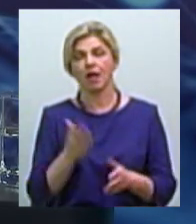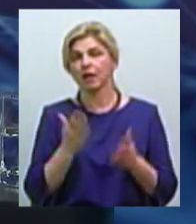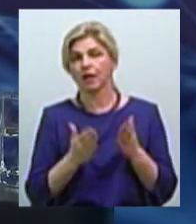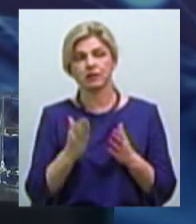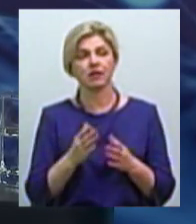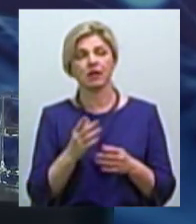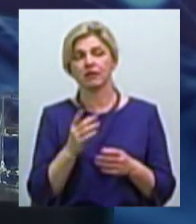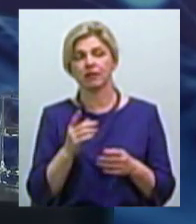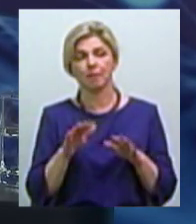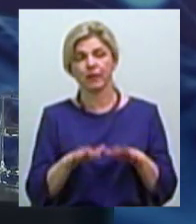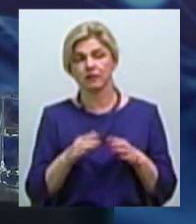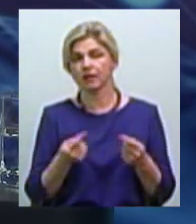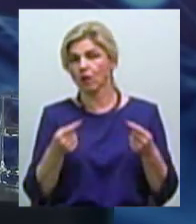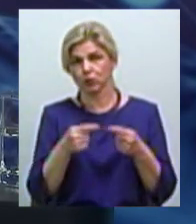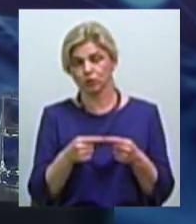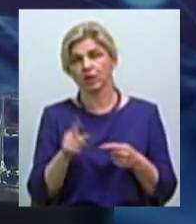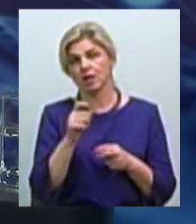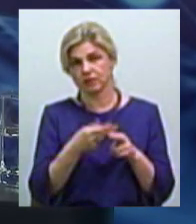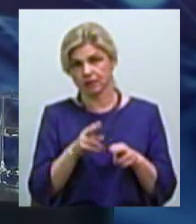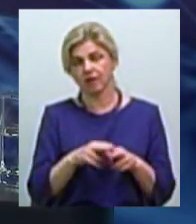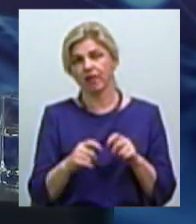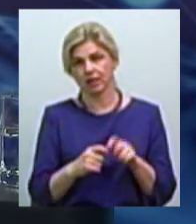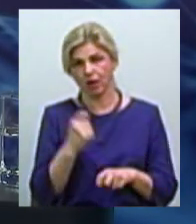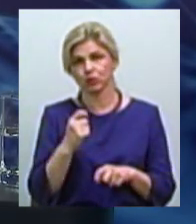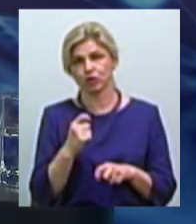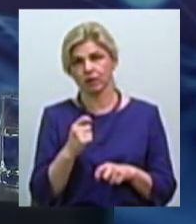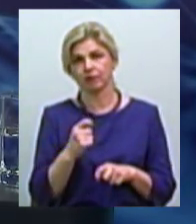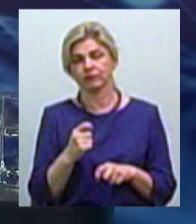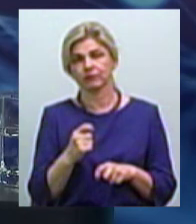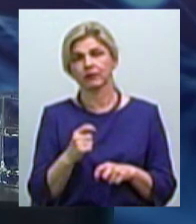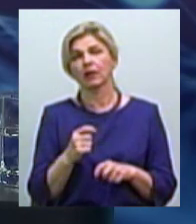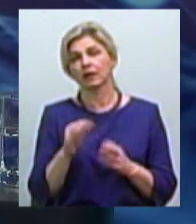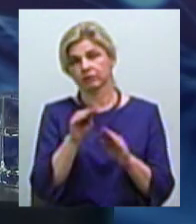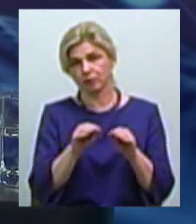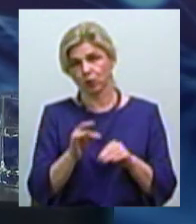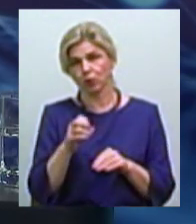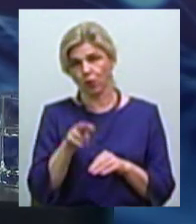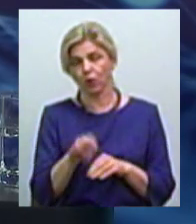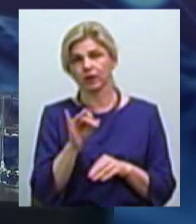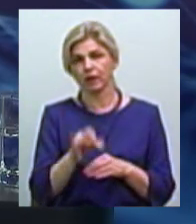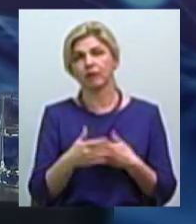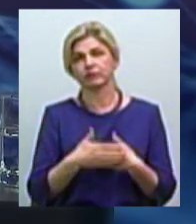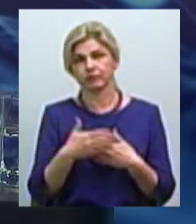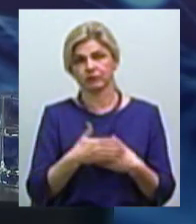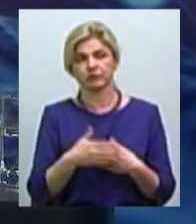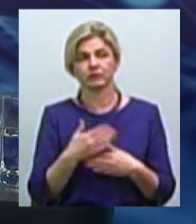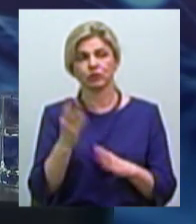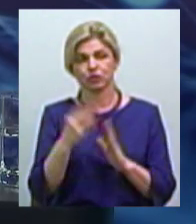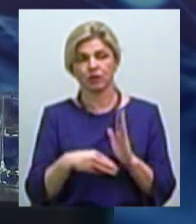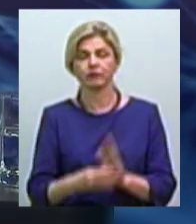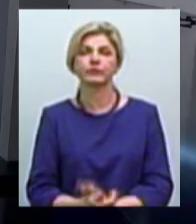не встановлені місця, ви за це вже правопорушення, да, за яке складаються протоколи, притягуються до